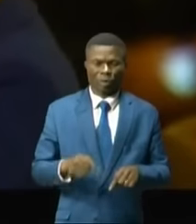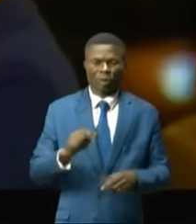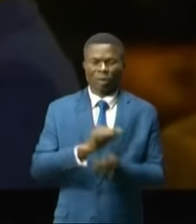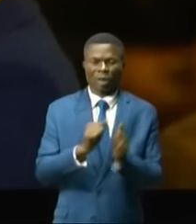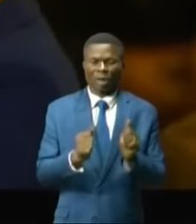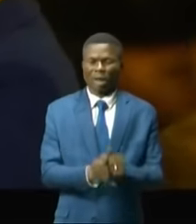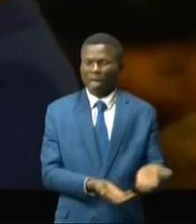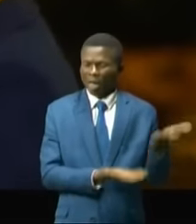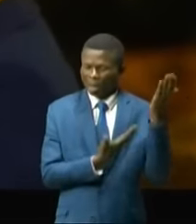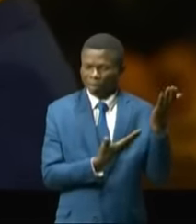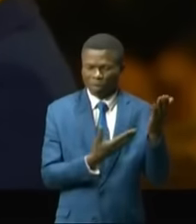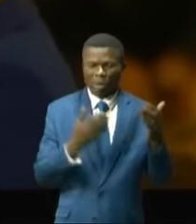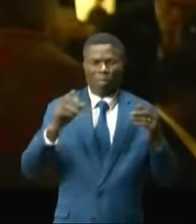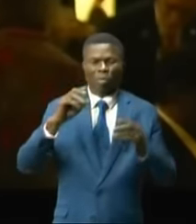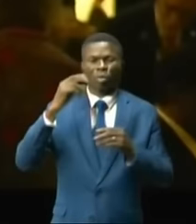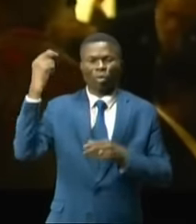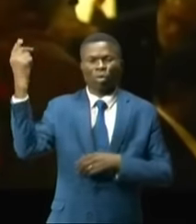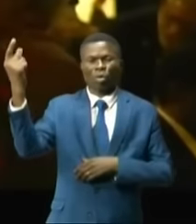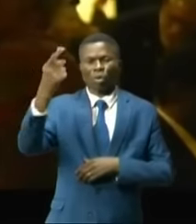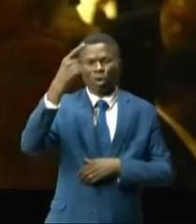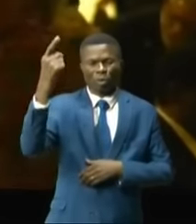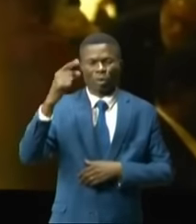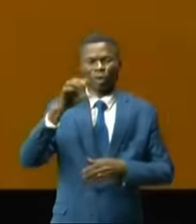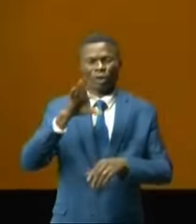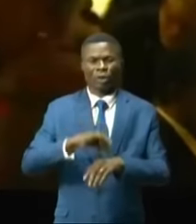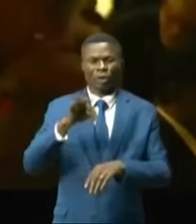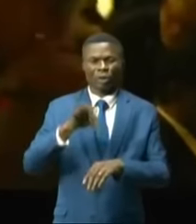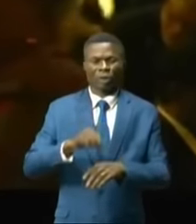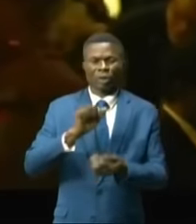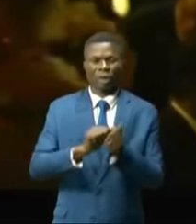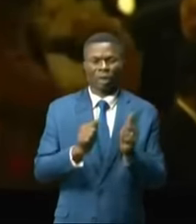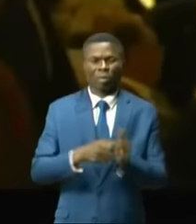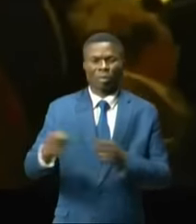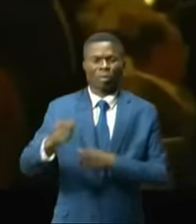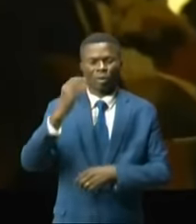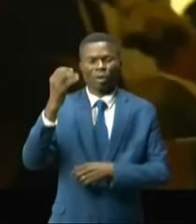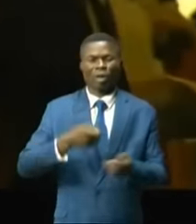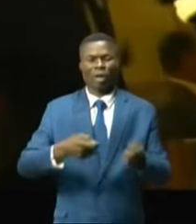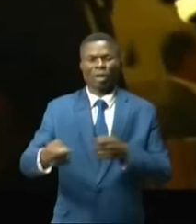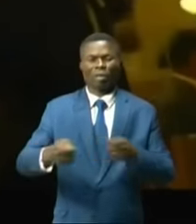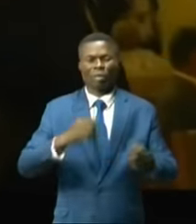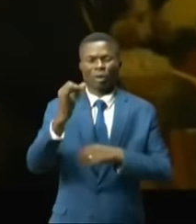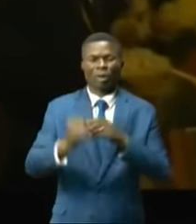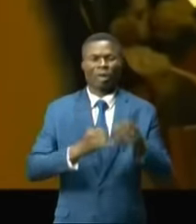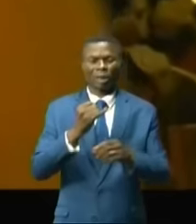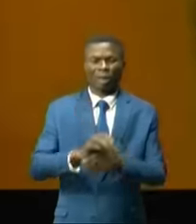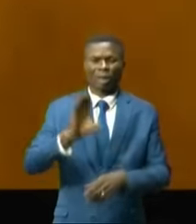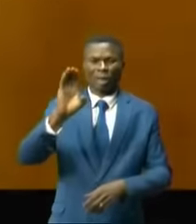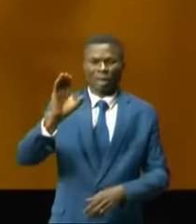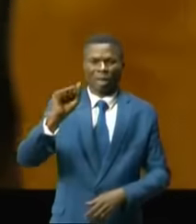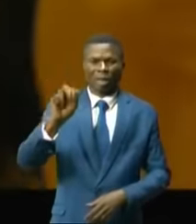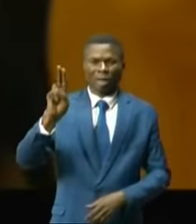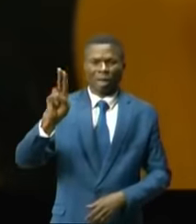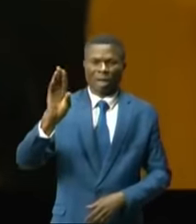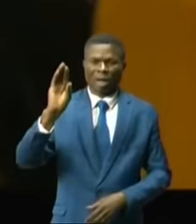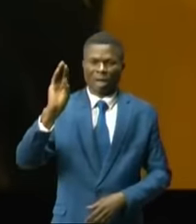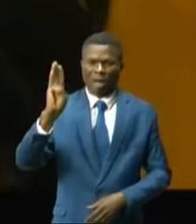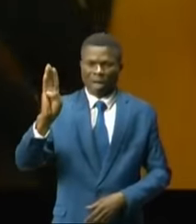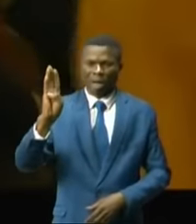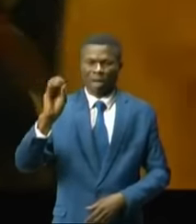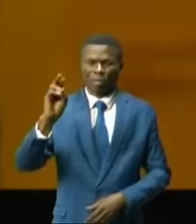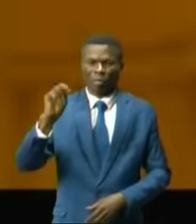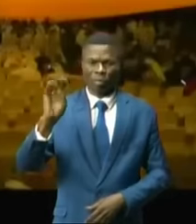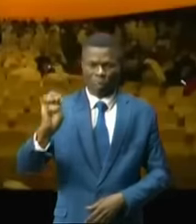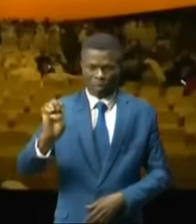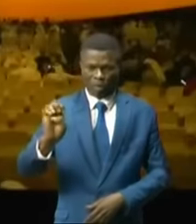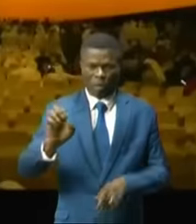secteur favorable à la nature, y compris les opportunités sur le marché international du carbone ainsi que le moyen de